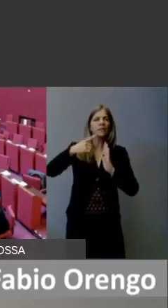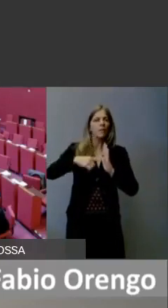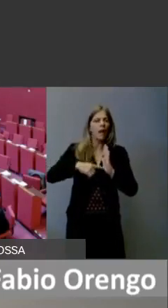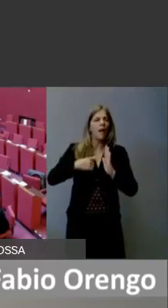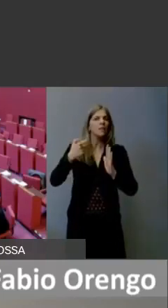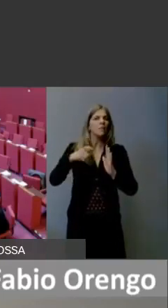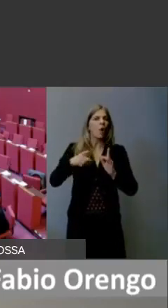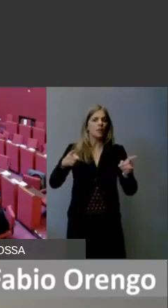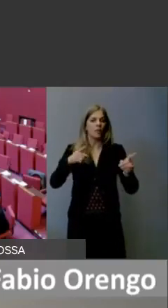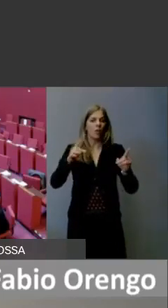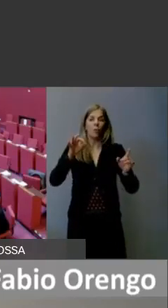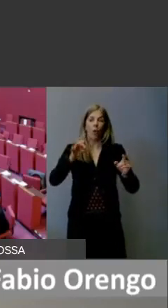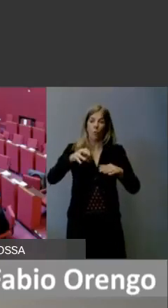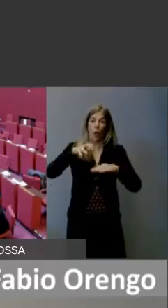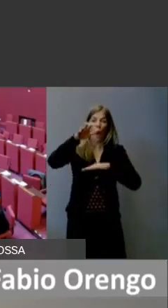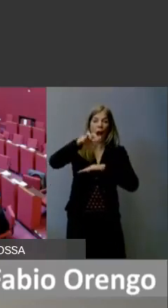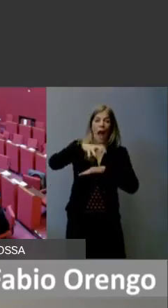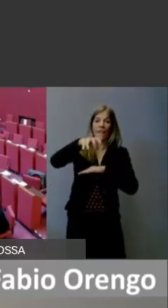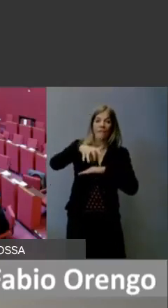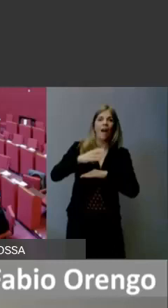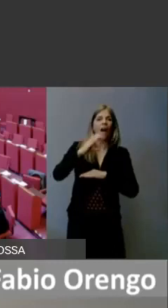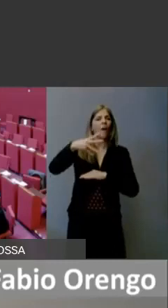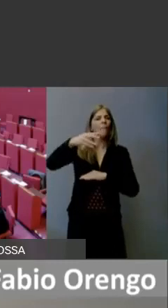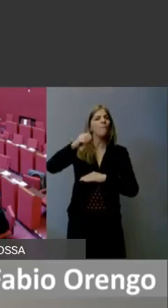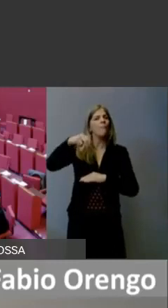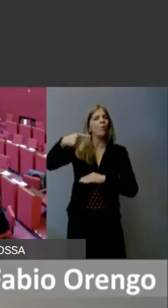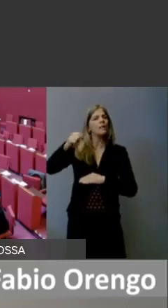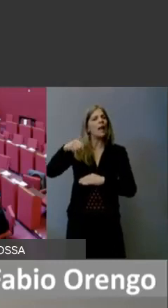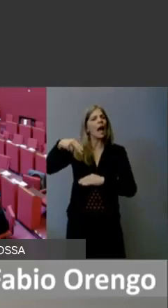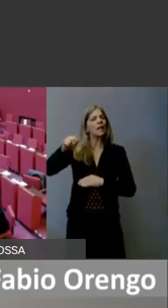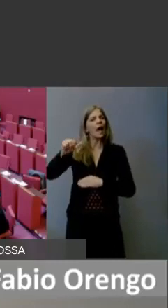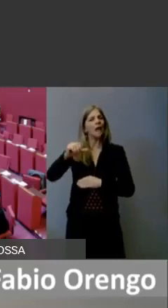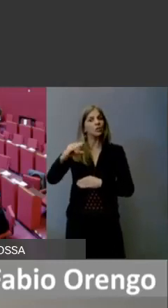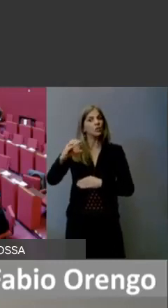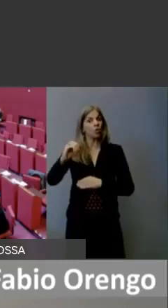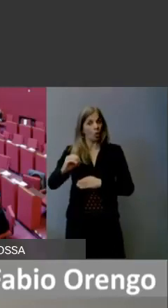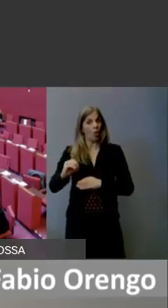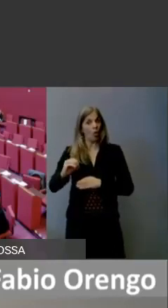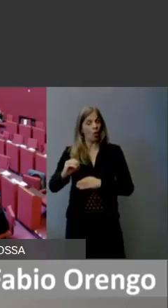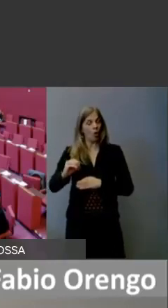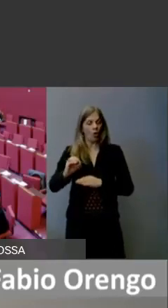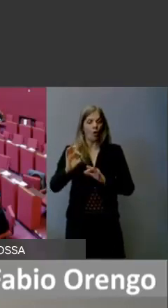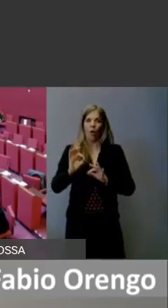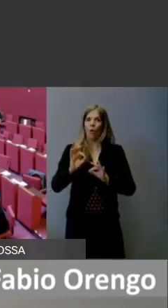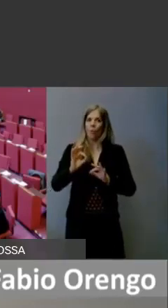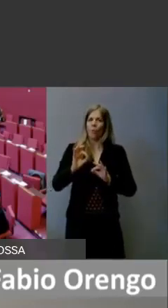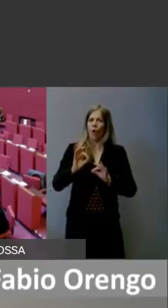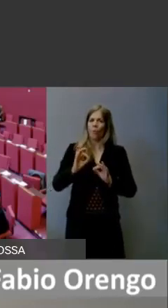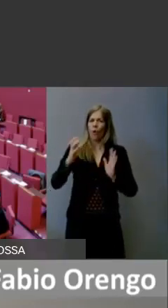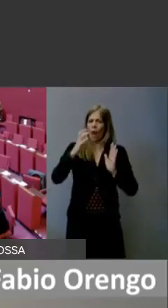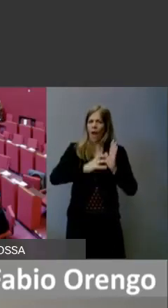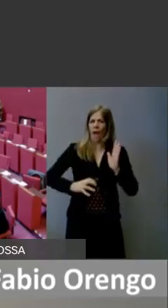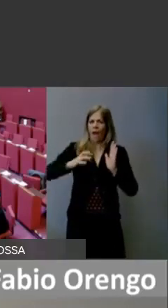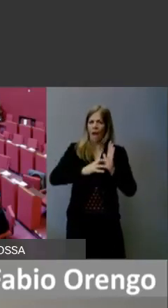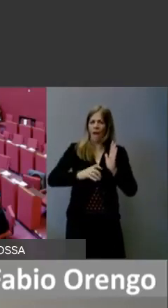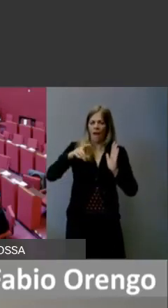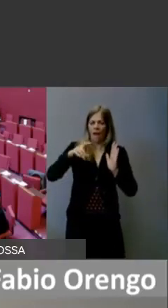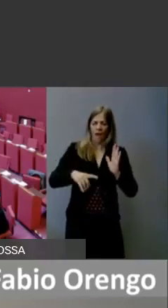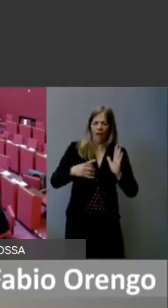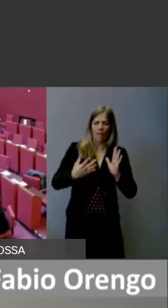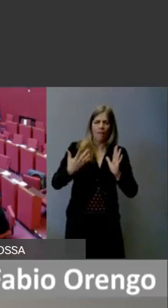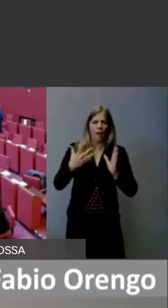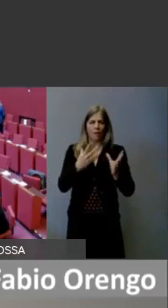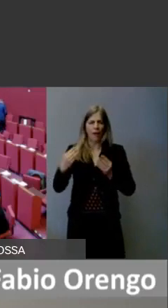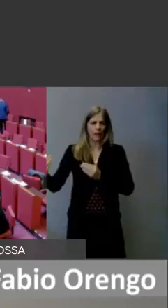presso la cava di Montanasco, dove appunto vengono lavorate tonnellate di materiali che provengono da altre parti